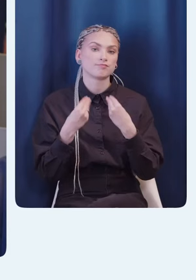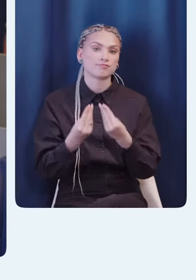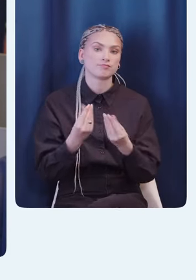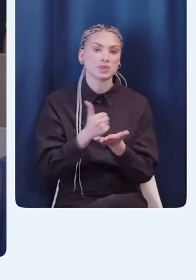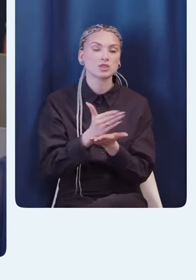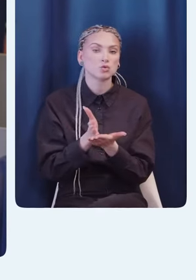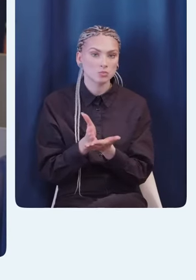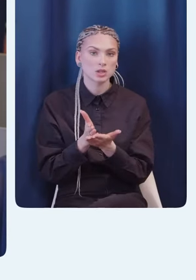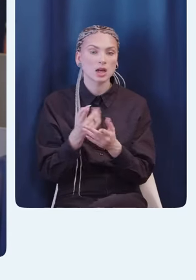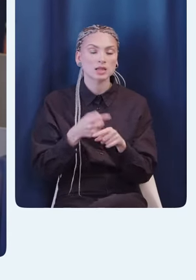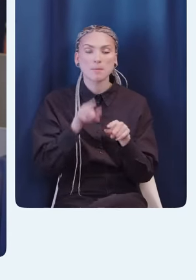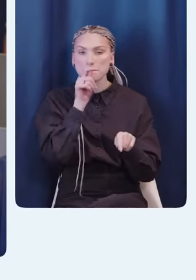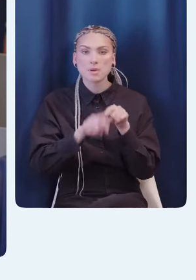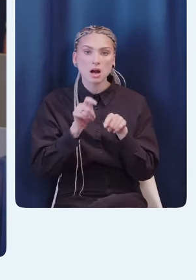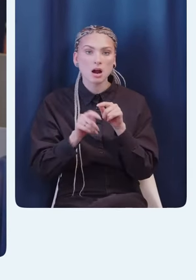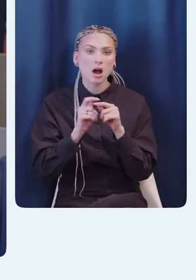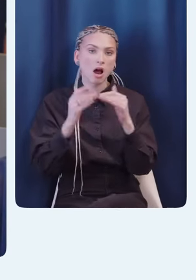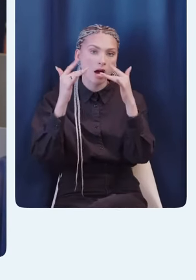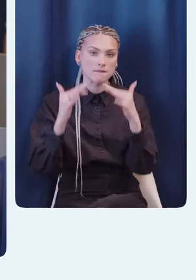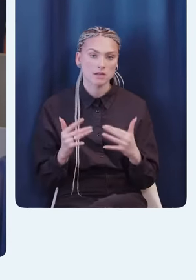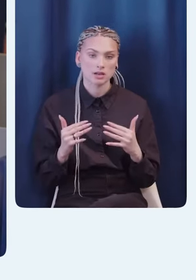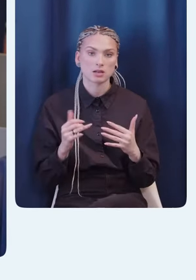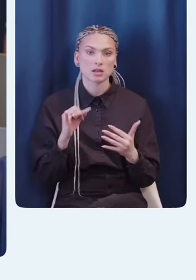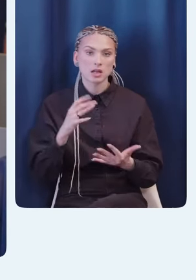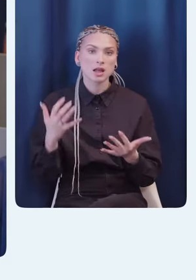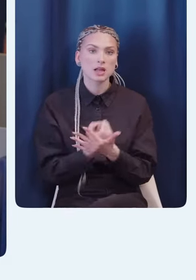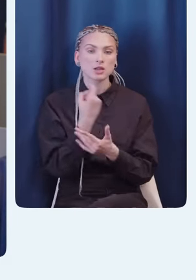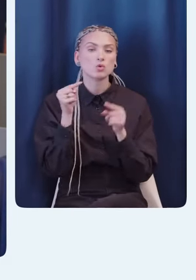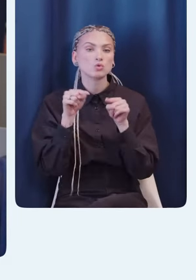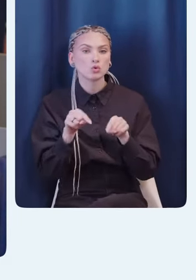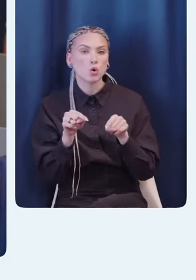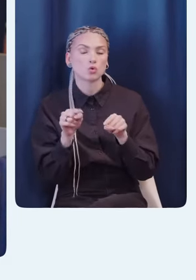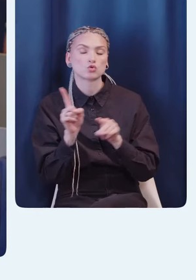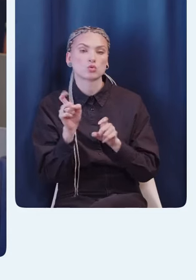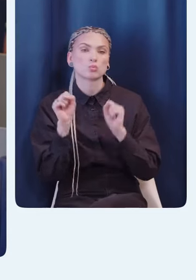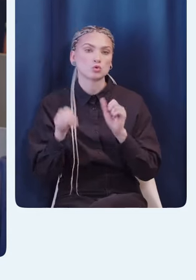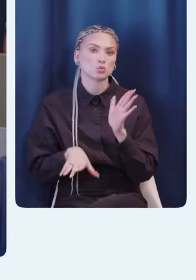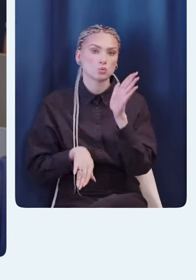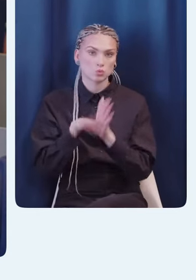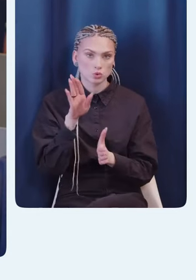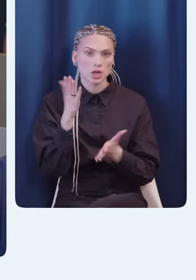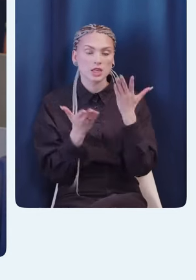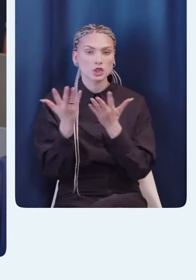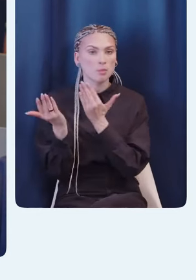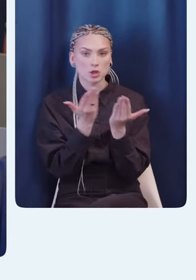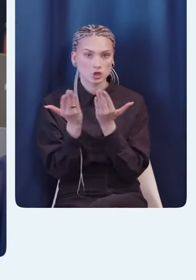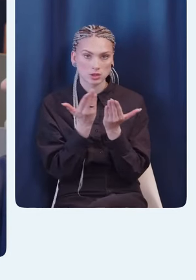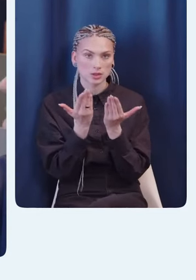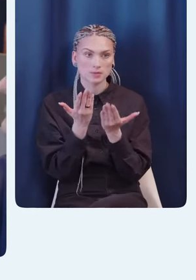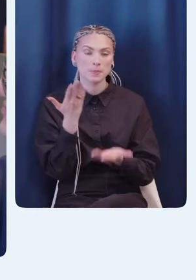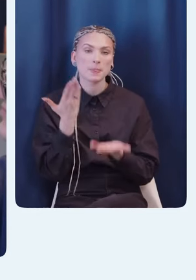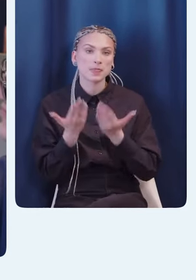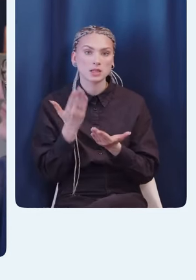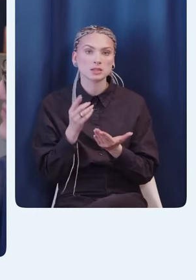провести диагностику и найти те моменты, которые нужно улучшить. Если почитать, ну, если